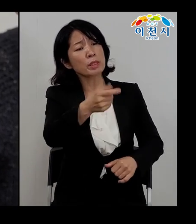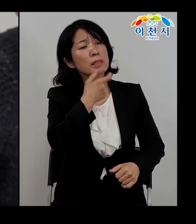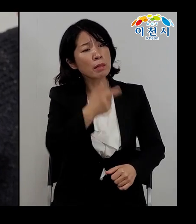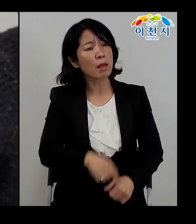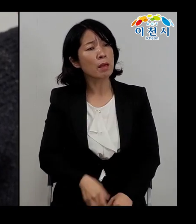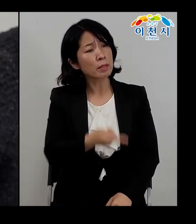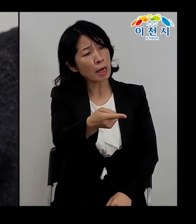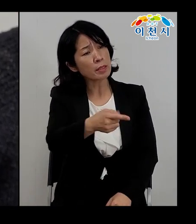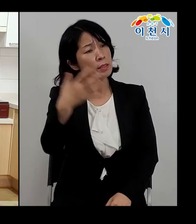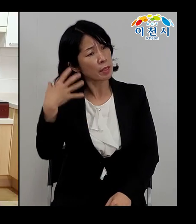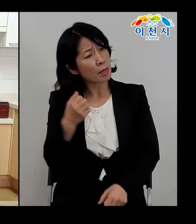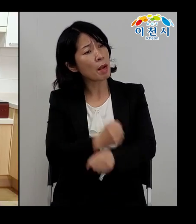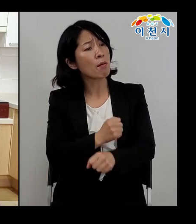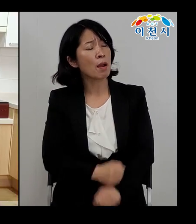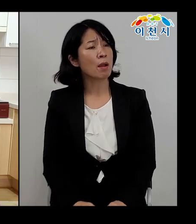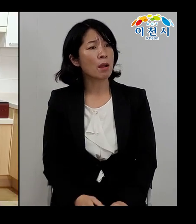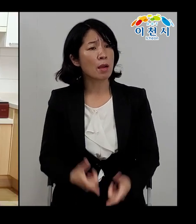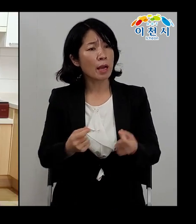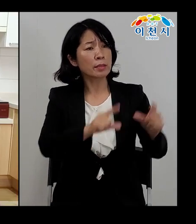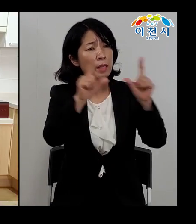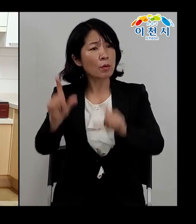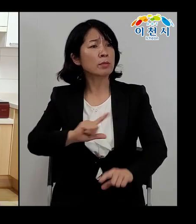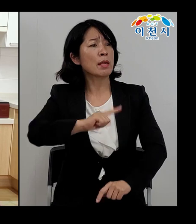책임질 거예요? 같이 살지도 않는다면서?